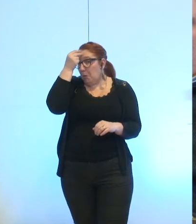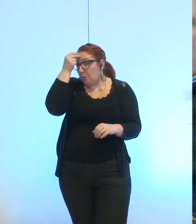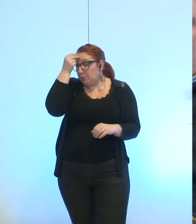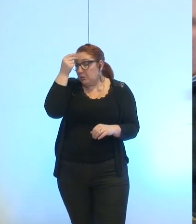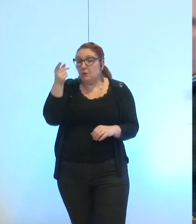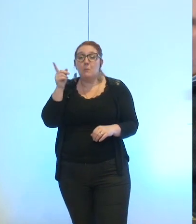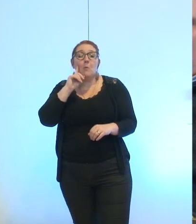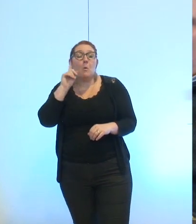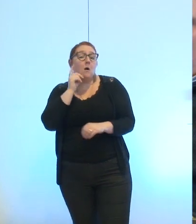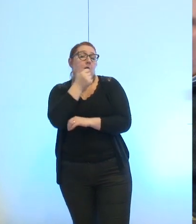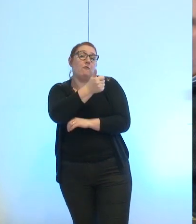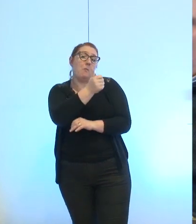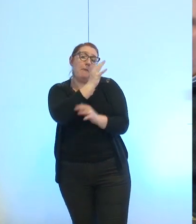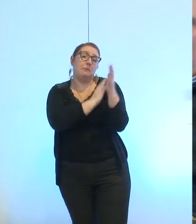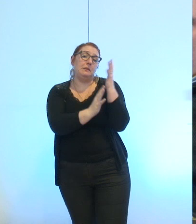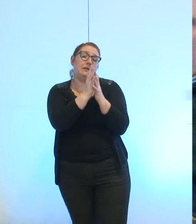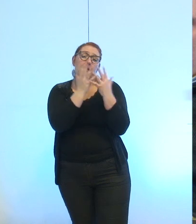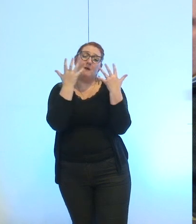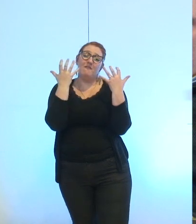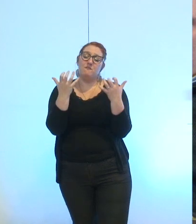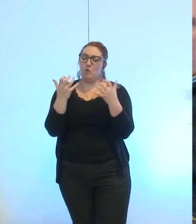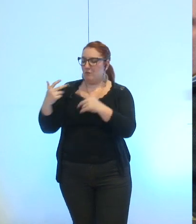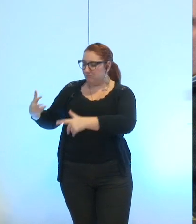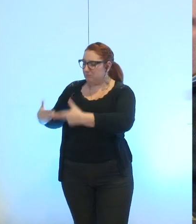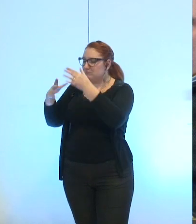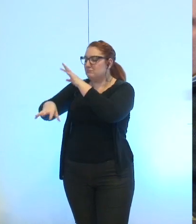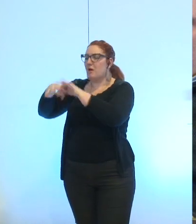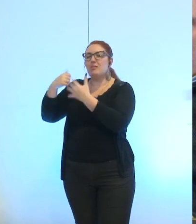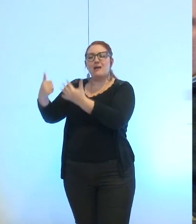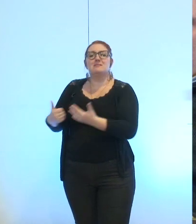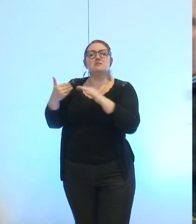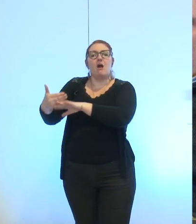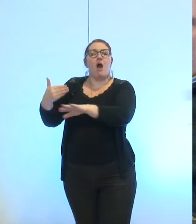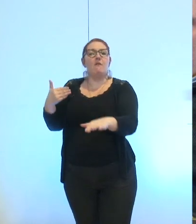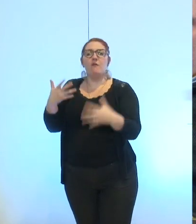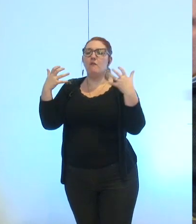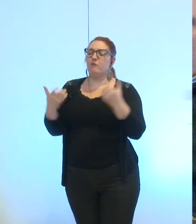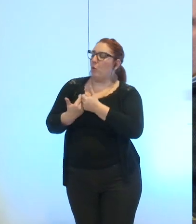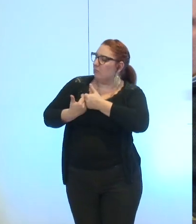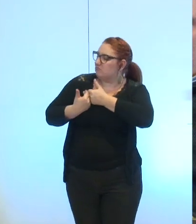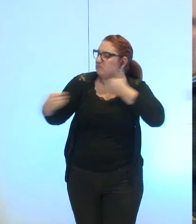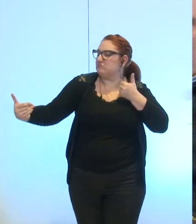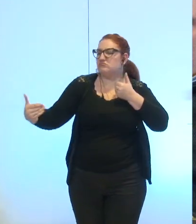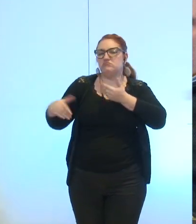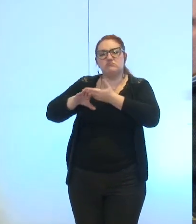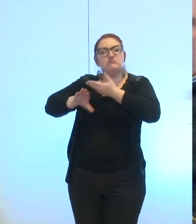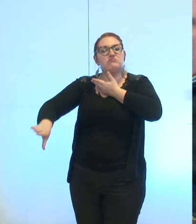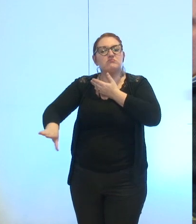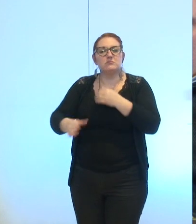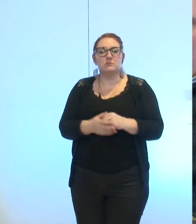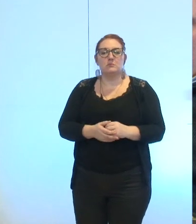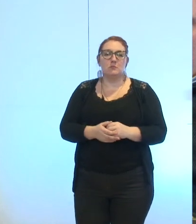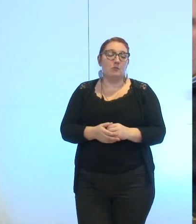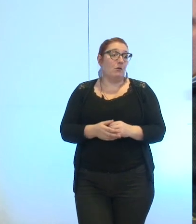vouloir rompre avec le mandat précédent on aurait également compris qu'il porte sur